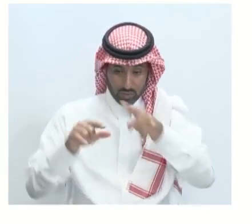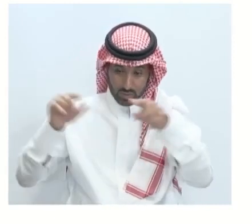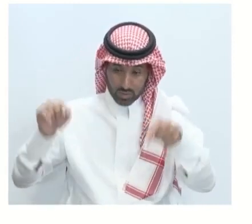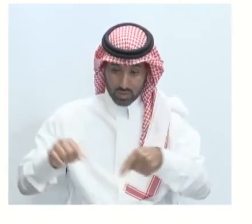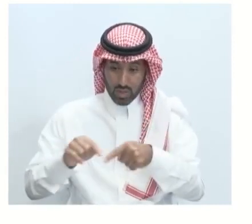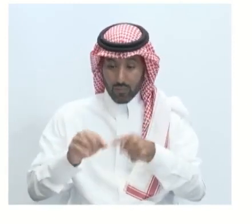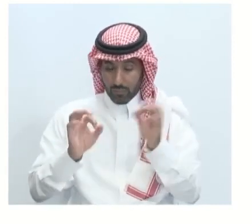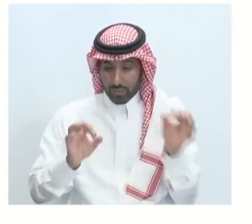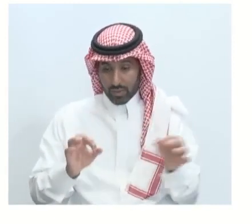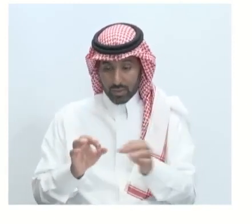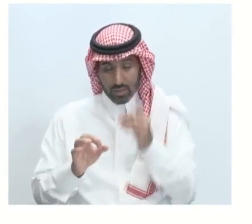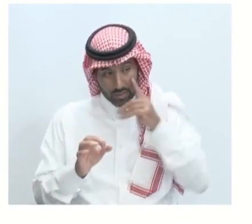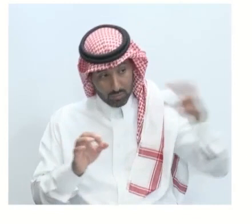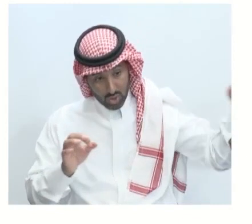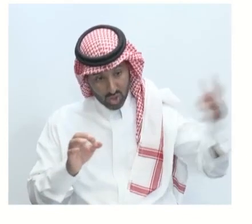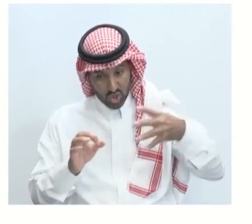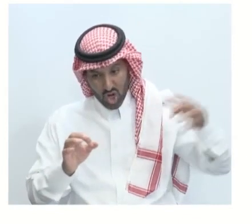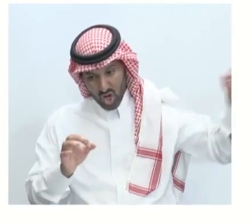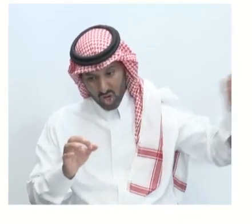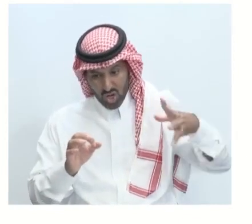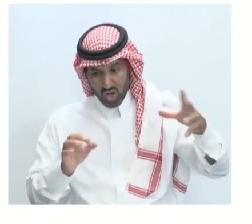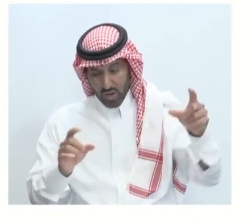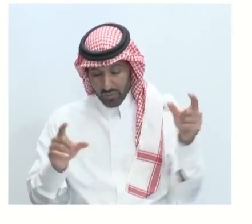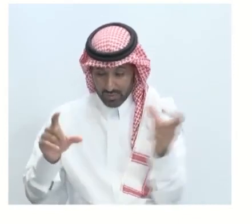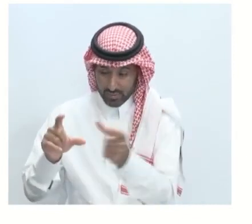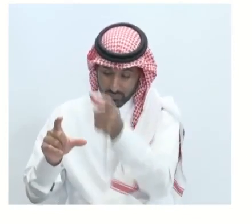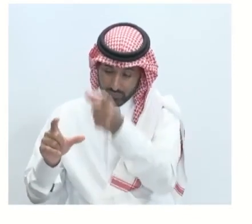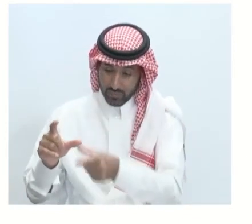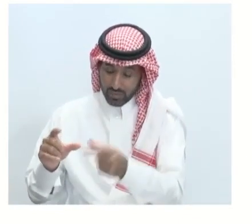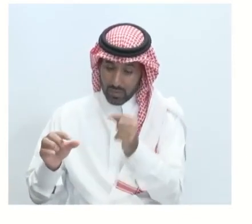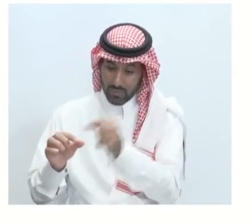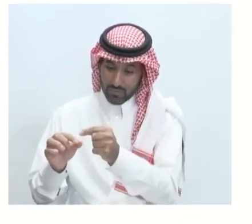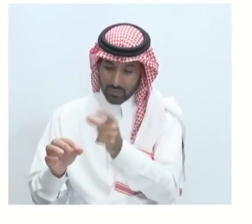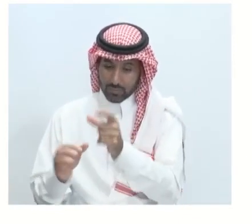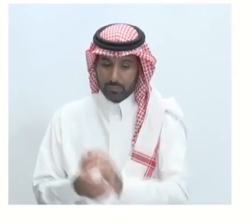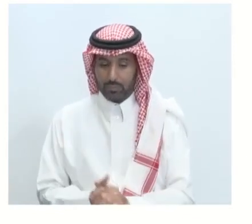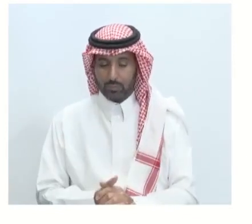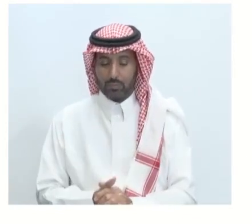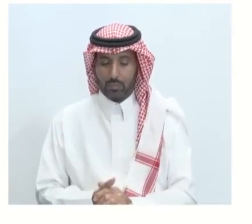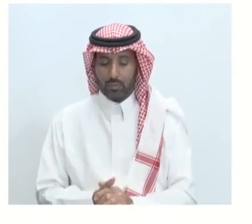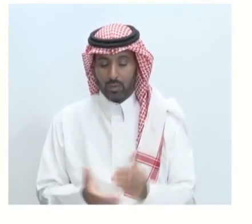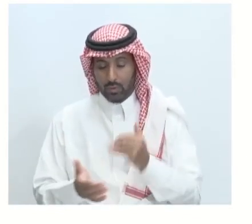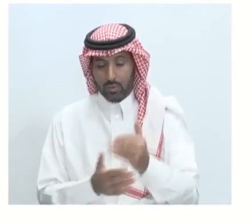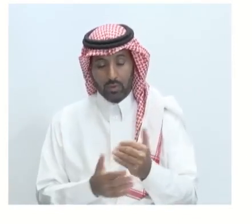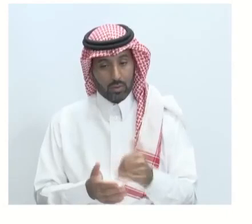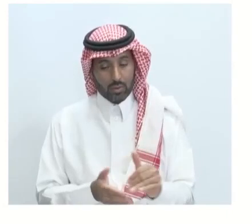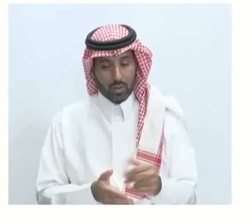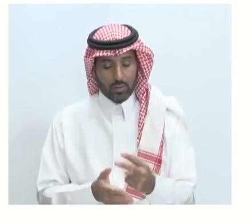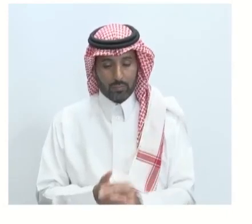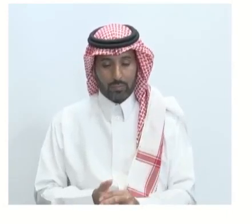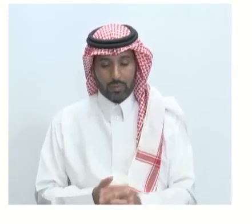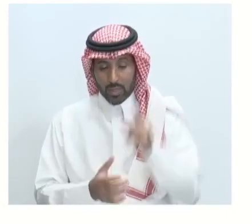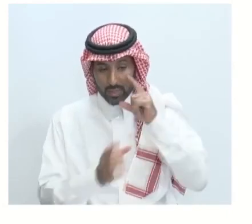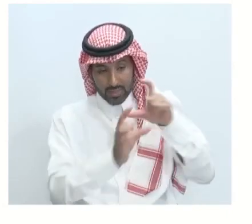تجتمع جميع الاشعه المنعكسه من كافه نقاط المراه في نفس البؤره اما بالنسبه للطريقه الثانيه ذكرنا باستخدام